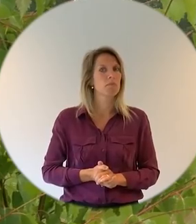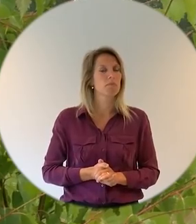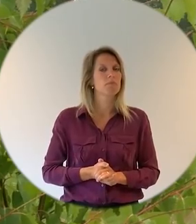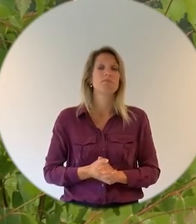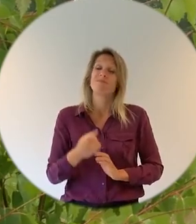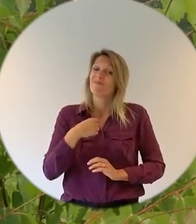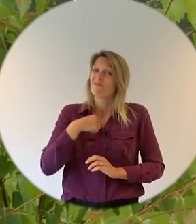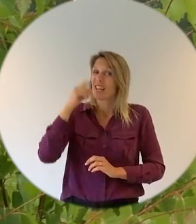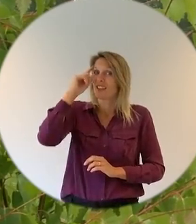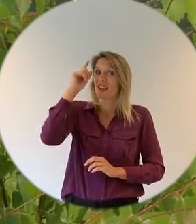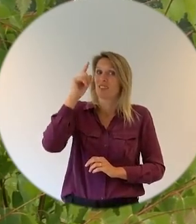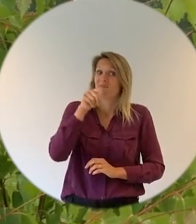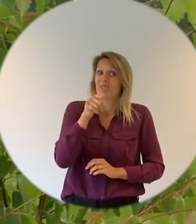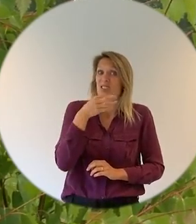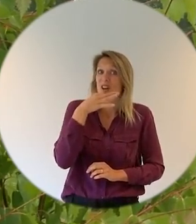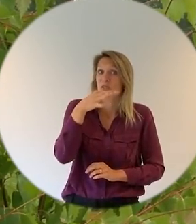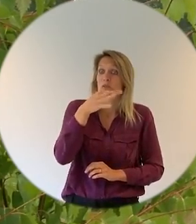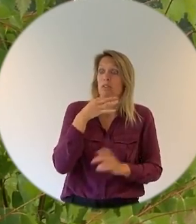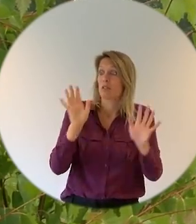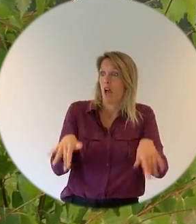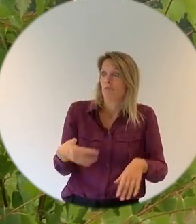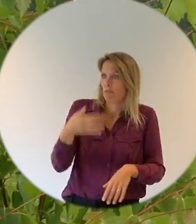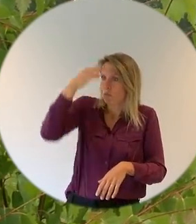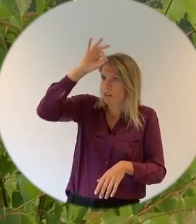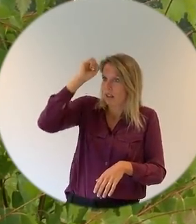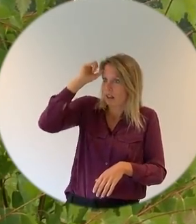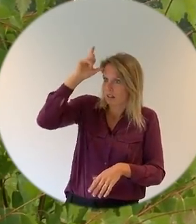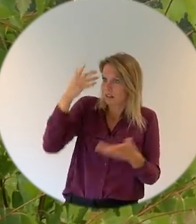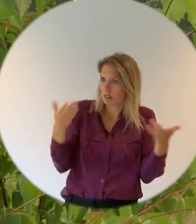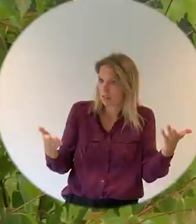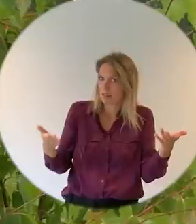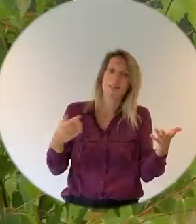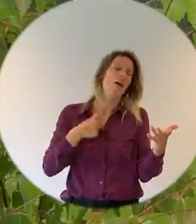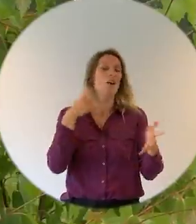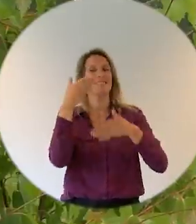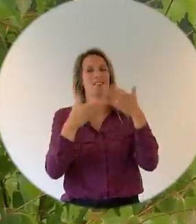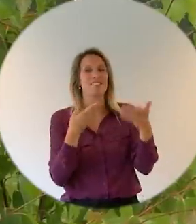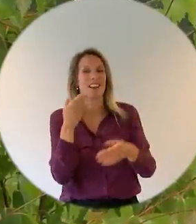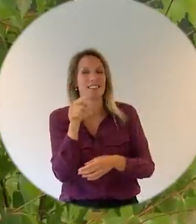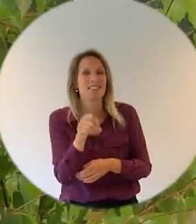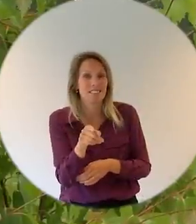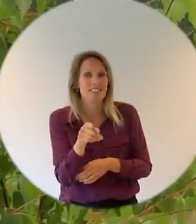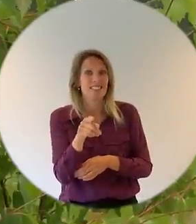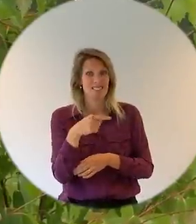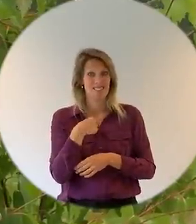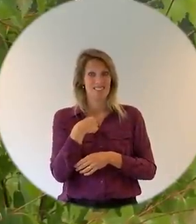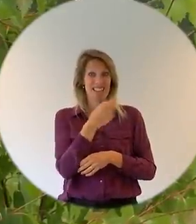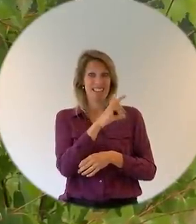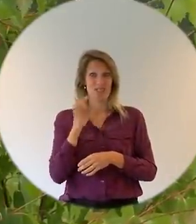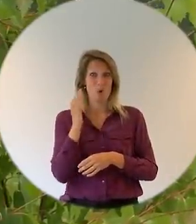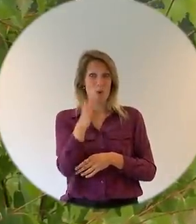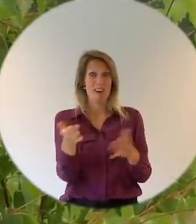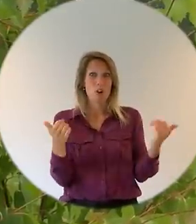Ik denk dat je nu zegt, ja, om te leren. Nou, ik zal je vertellen, ik ging altijd naar school voor de